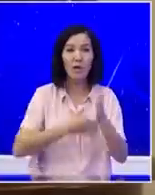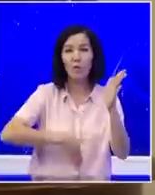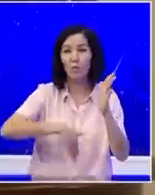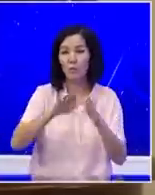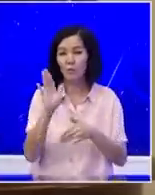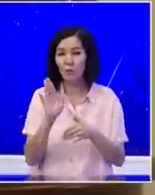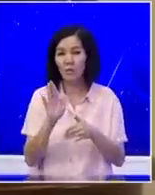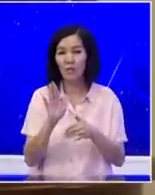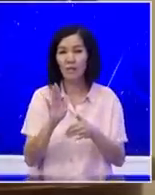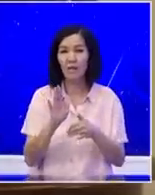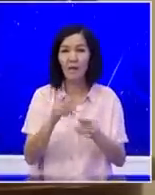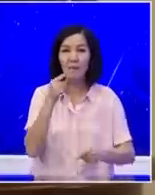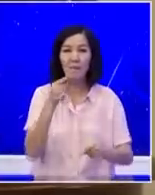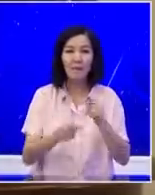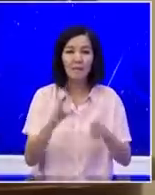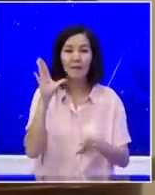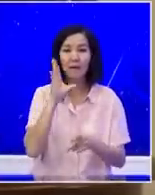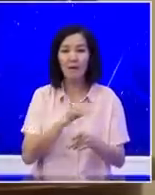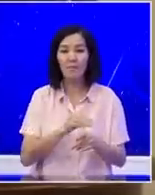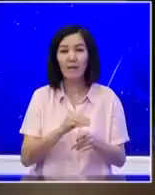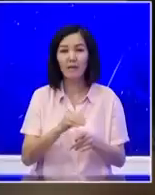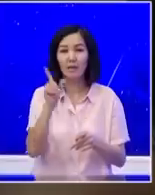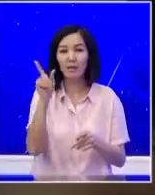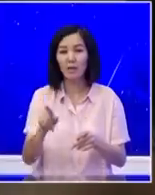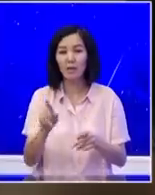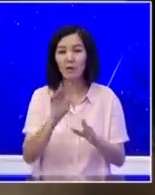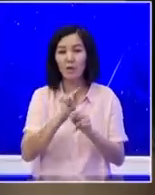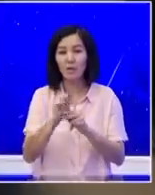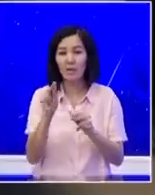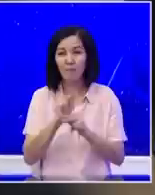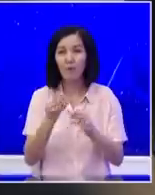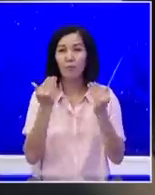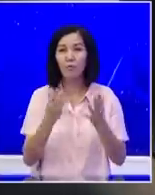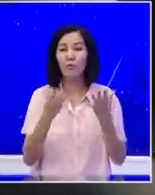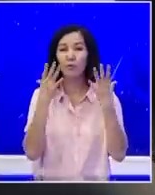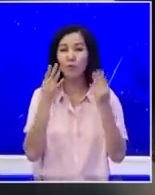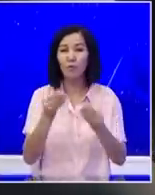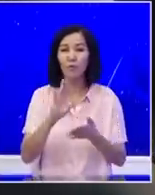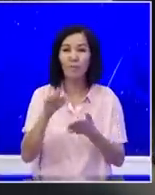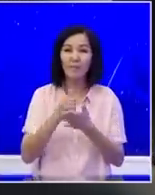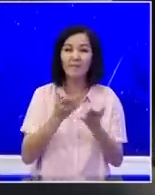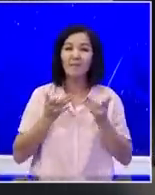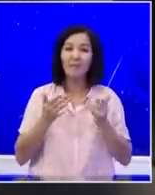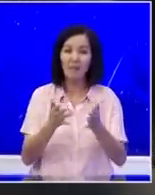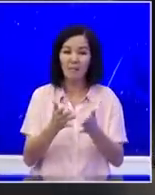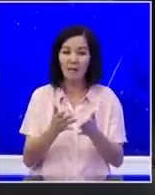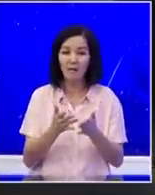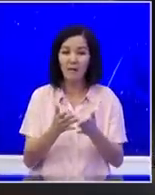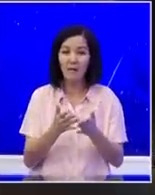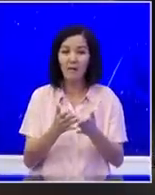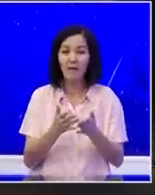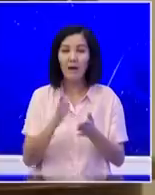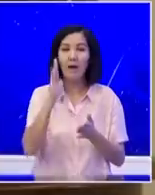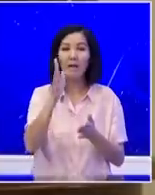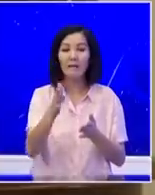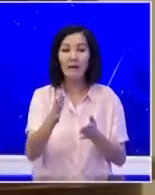отырып, бәсекеге қабілетті жеке тұлғаны тәрбиелеу бүгінгі күннің басты талабы саналады.